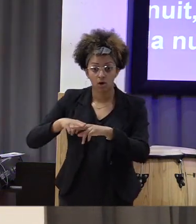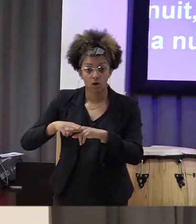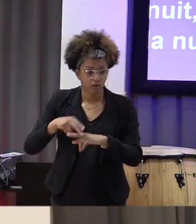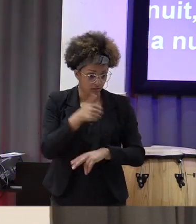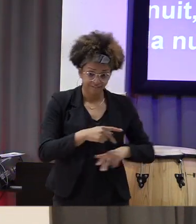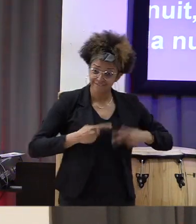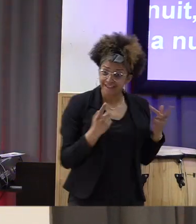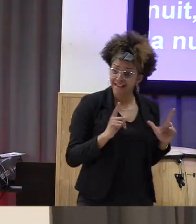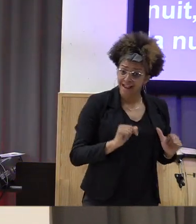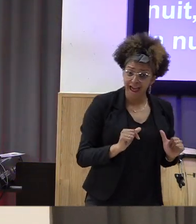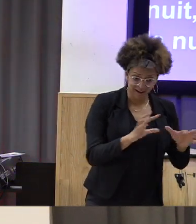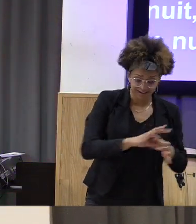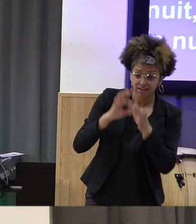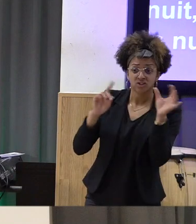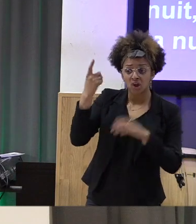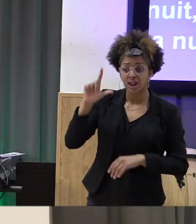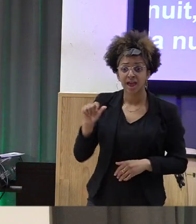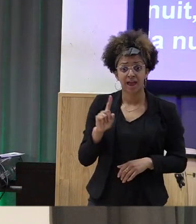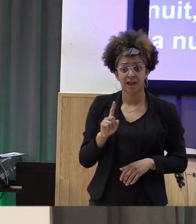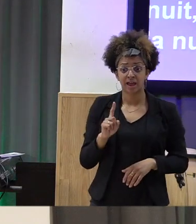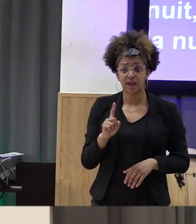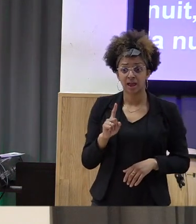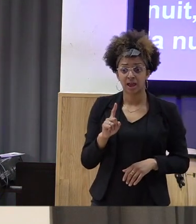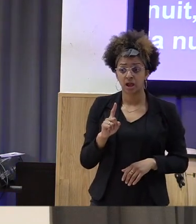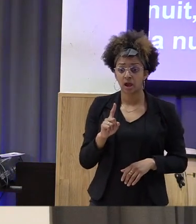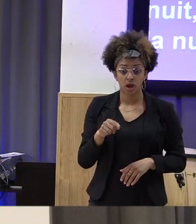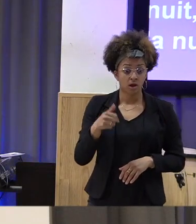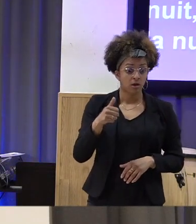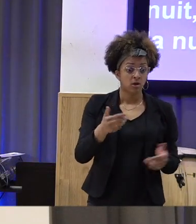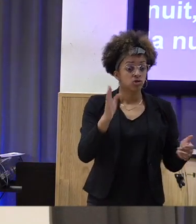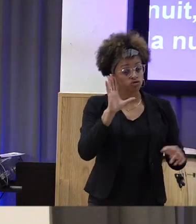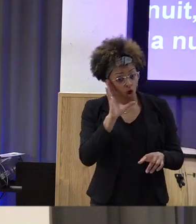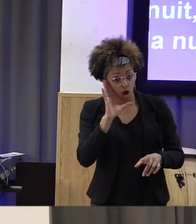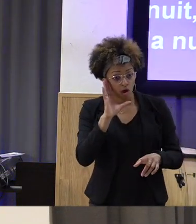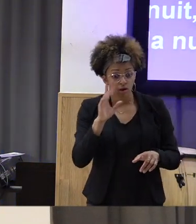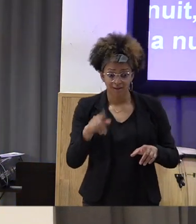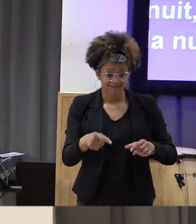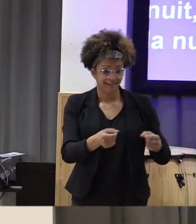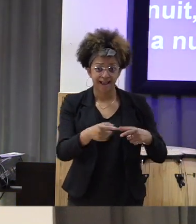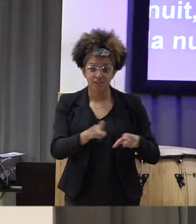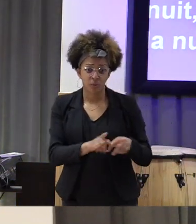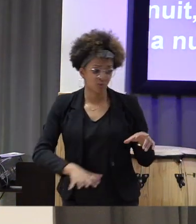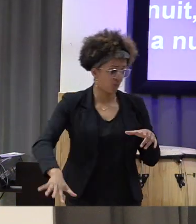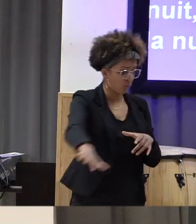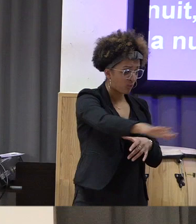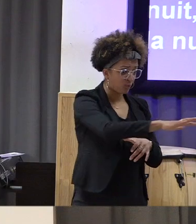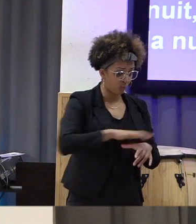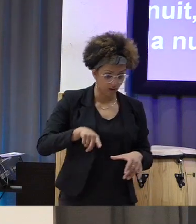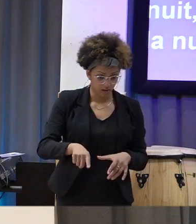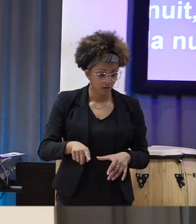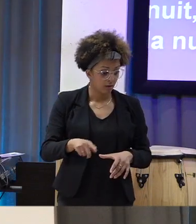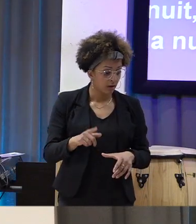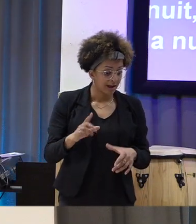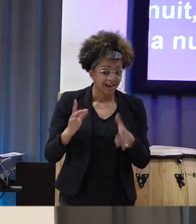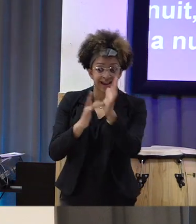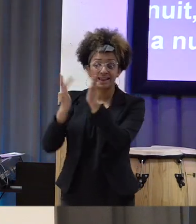vie de Dieu. Rien ne le distingue de ceux qui n'ont pas Christ comme sauveur,